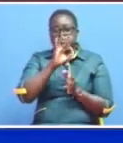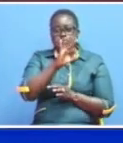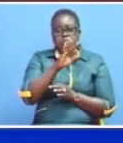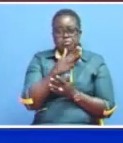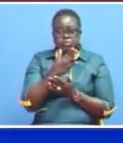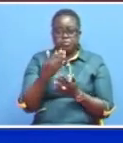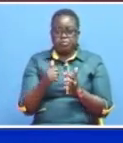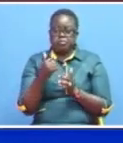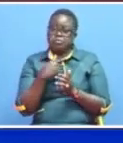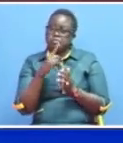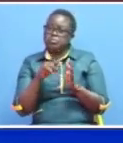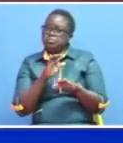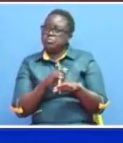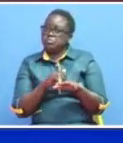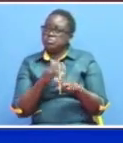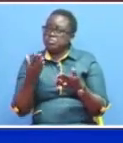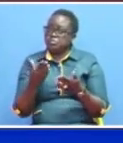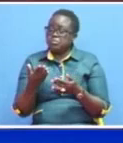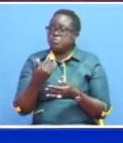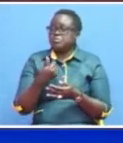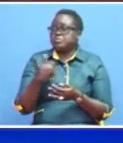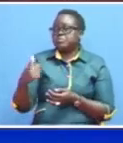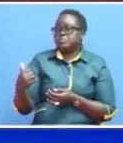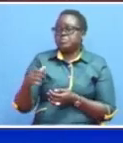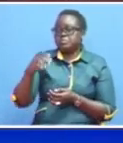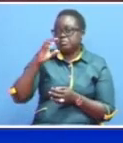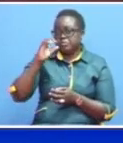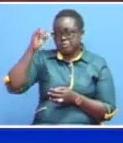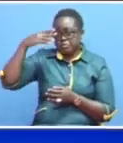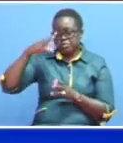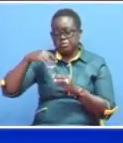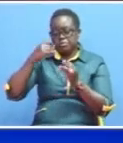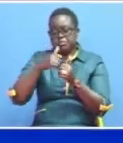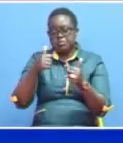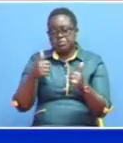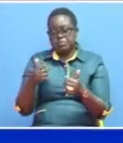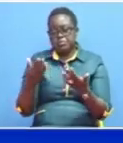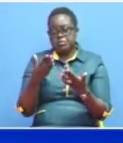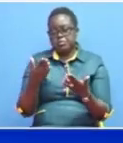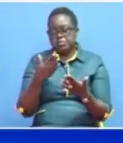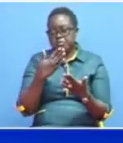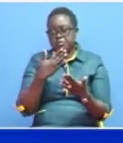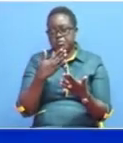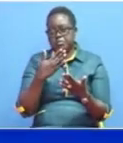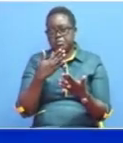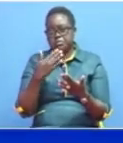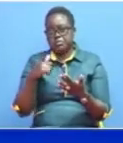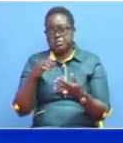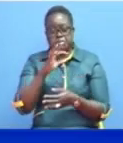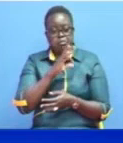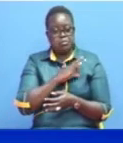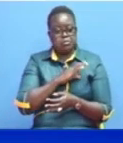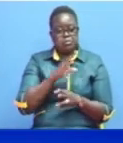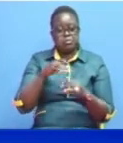kuitwa andu kuna kula stima otemu na ije nesa kuitwa and my to community sita kwata benefit ya uthenge ya